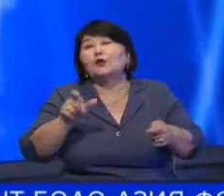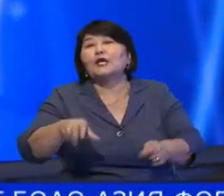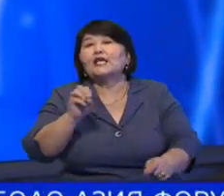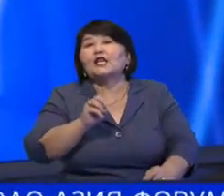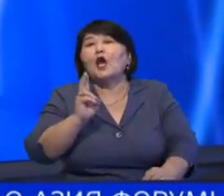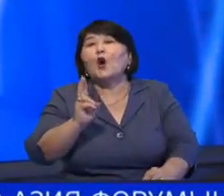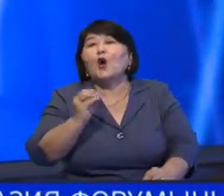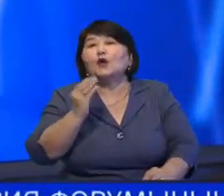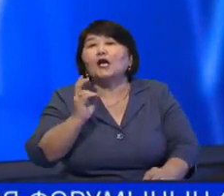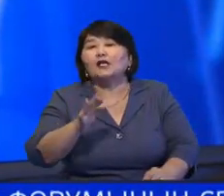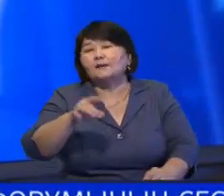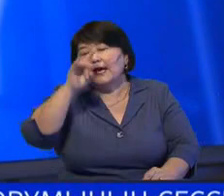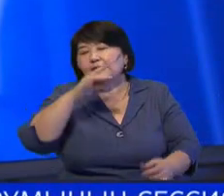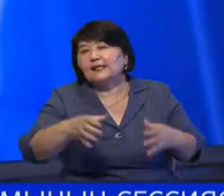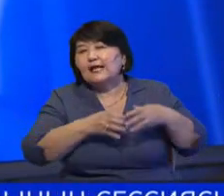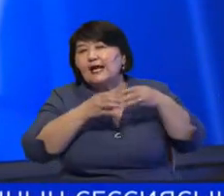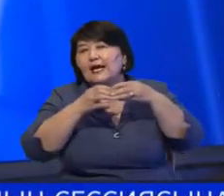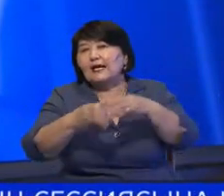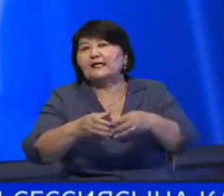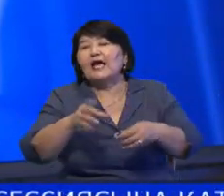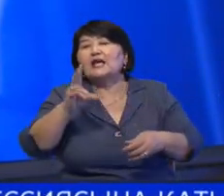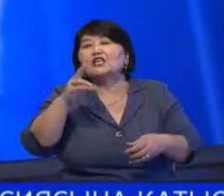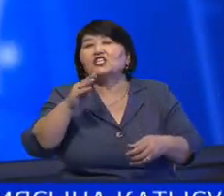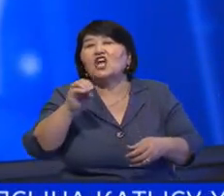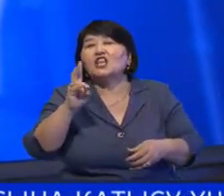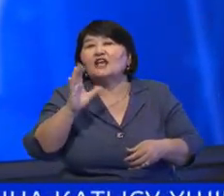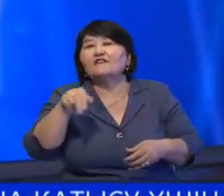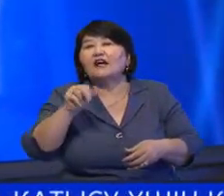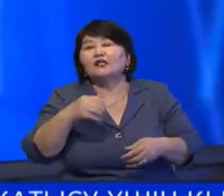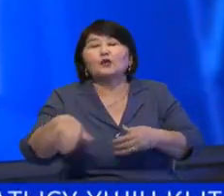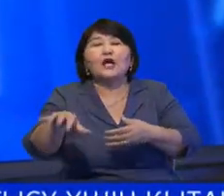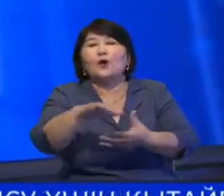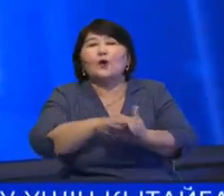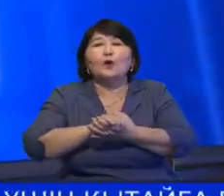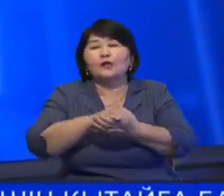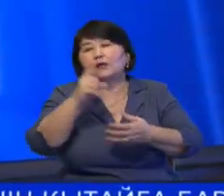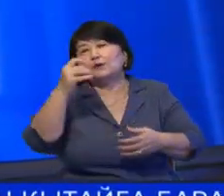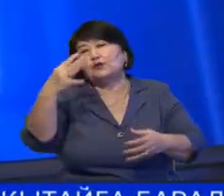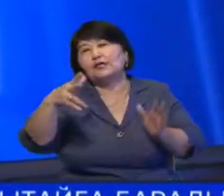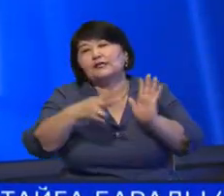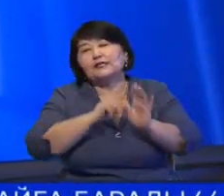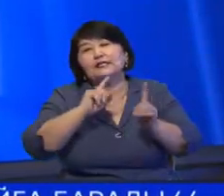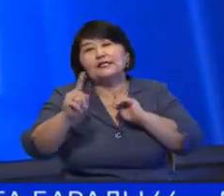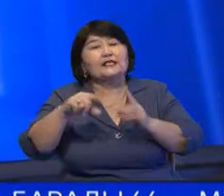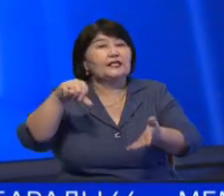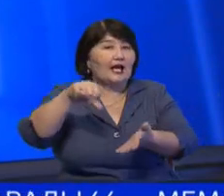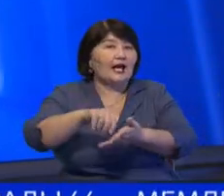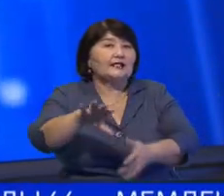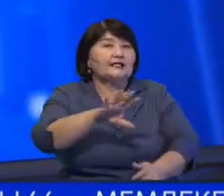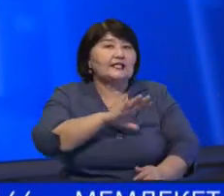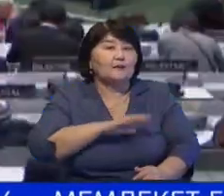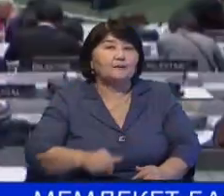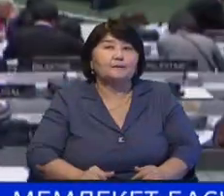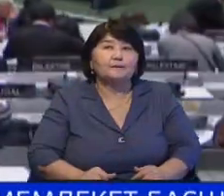Қошанов бастаған қазақстандық делегация Женевада өткен парламентаралық одақ ассамблеясының 148-ші жиынына қатысты.